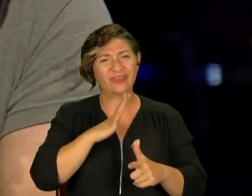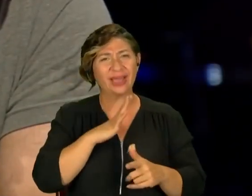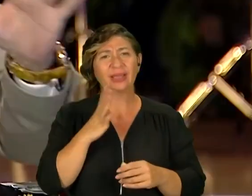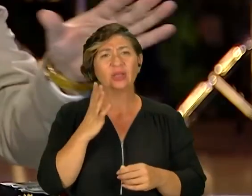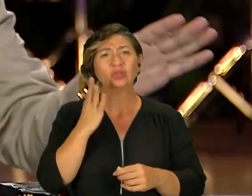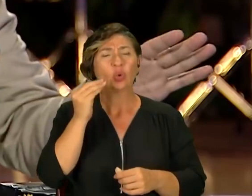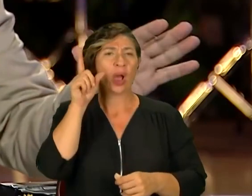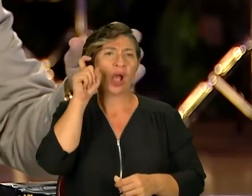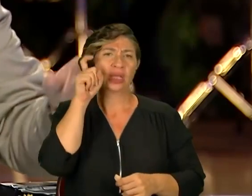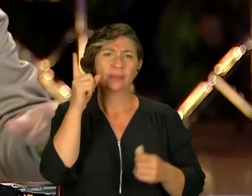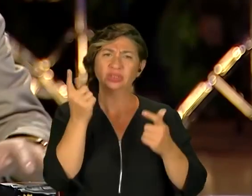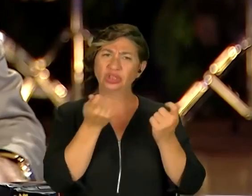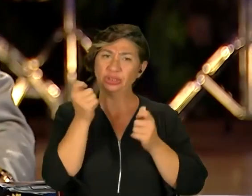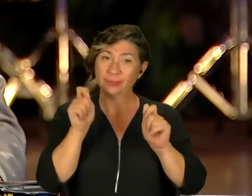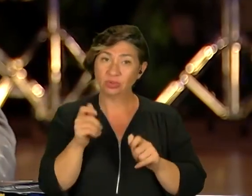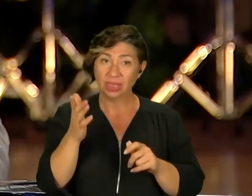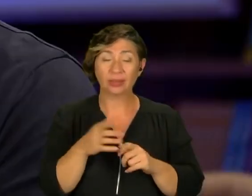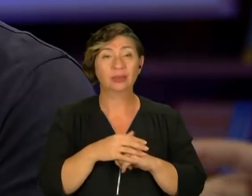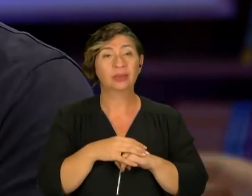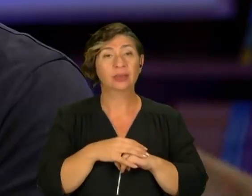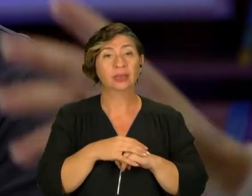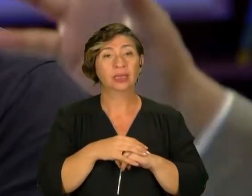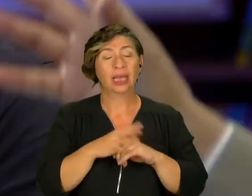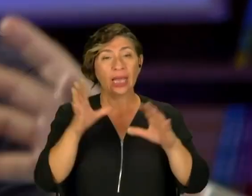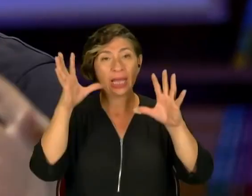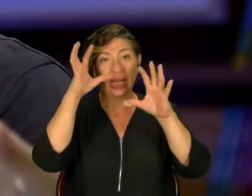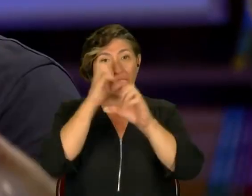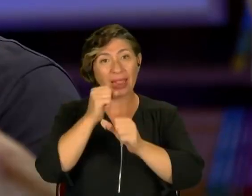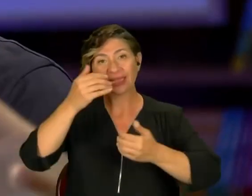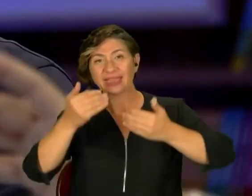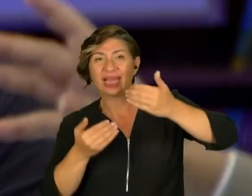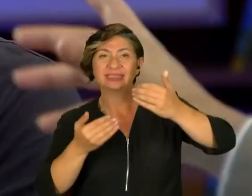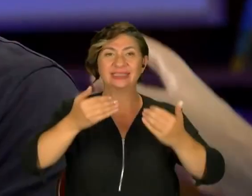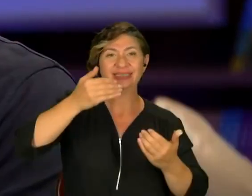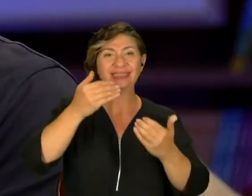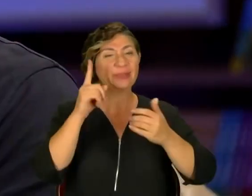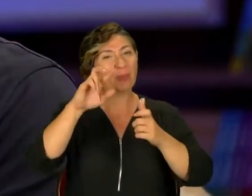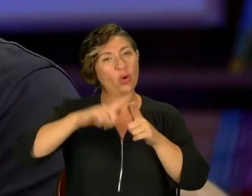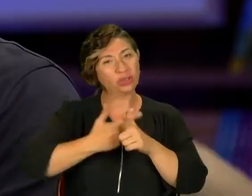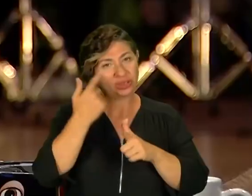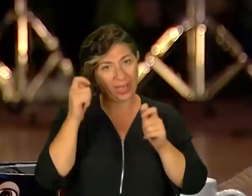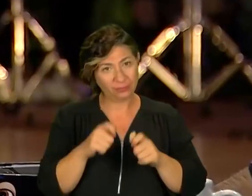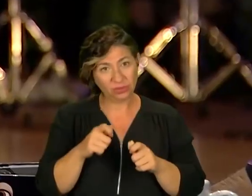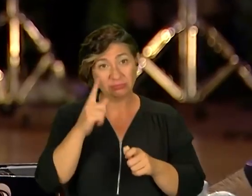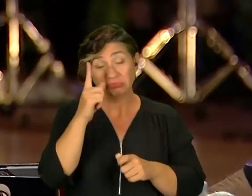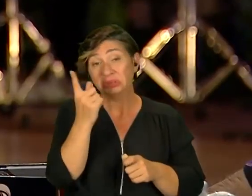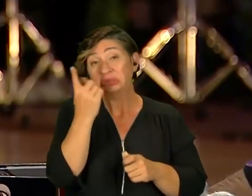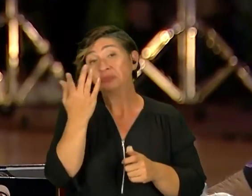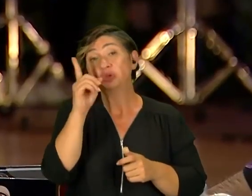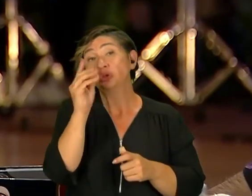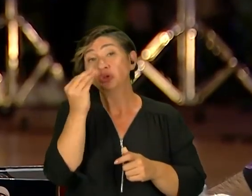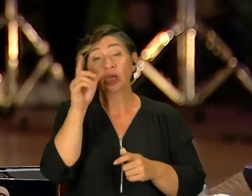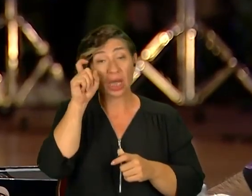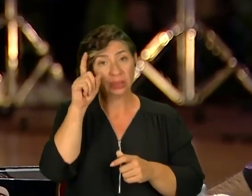Çok akıllıca bir iş yapmışlardı. Karanlıkta Dans diye bir proje yapmış birisi. Bir